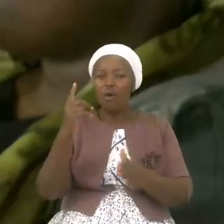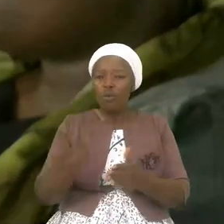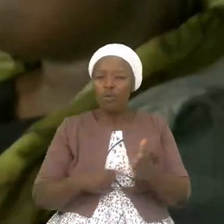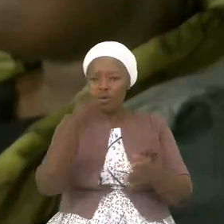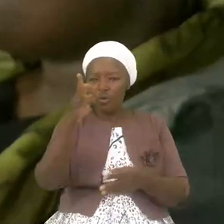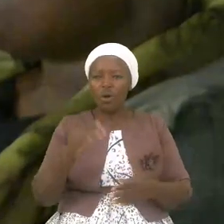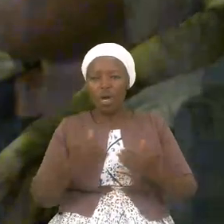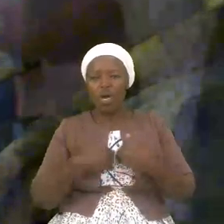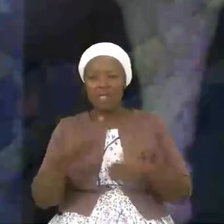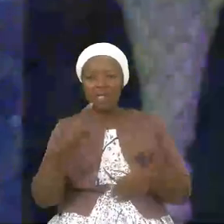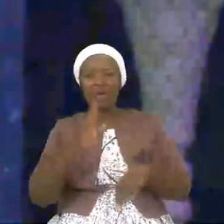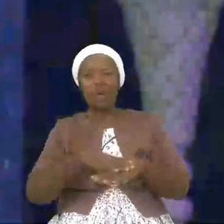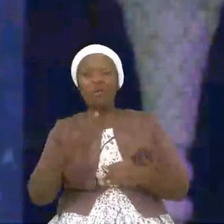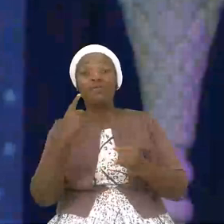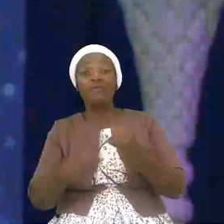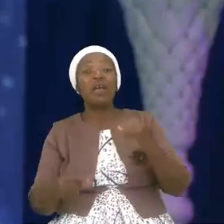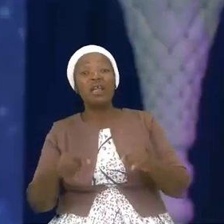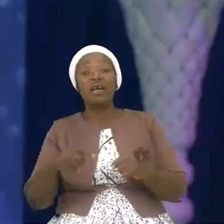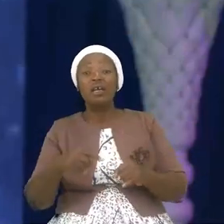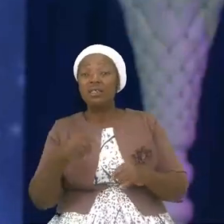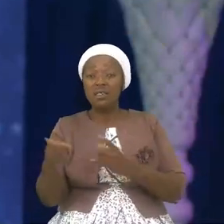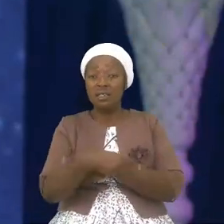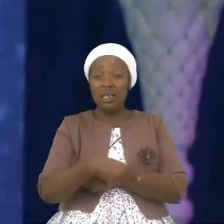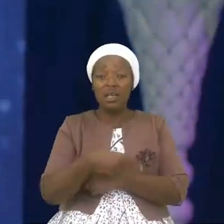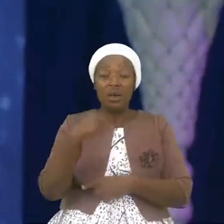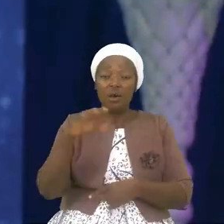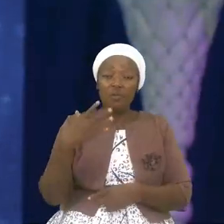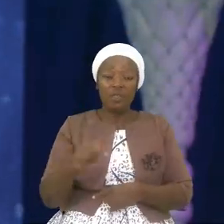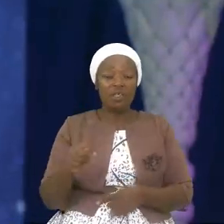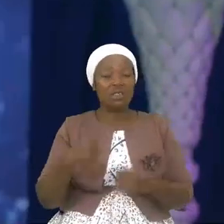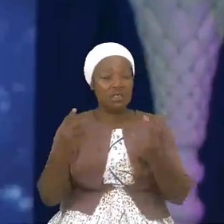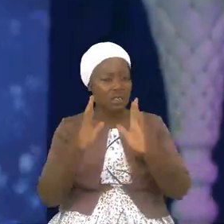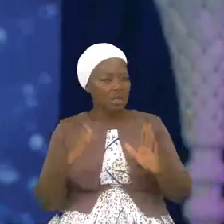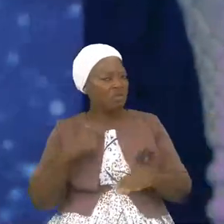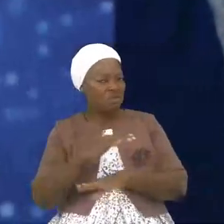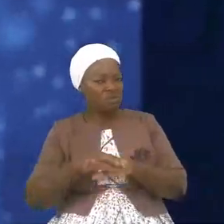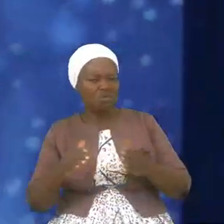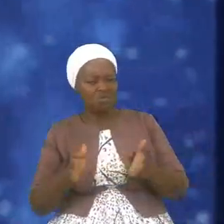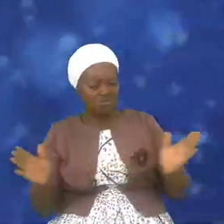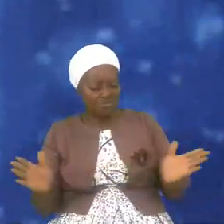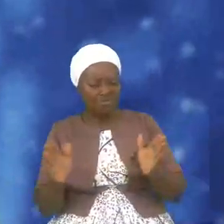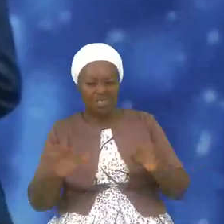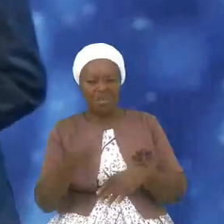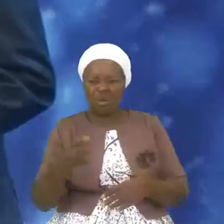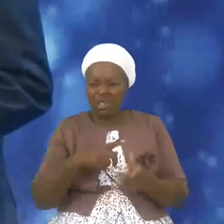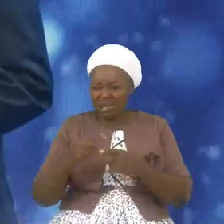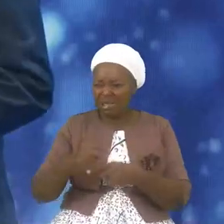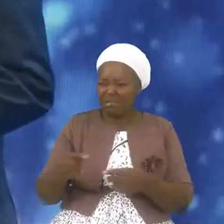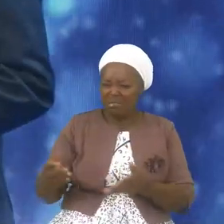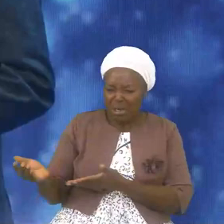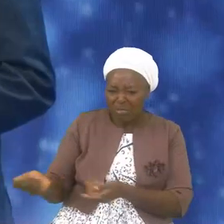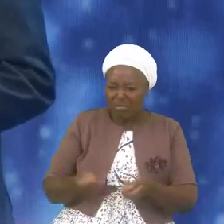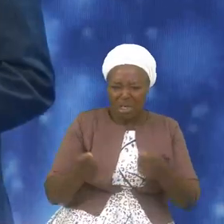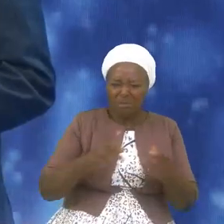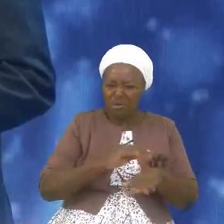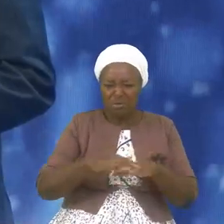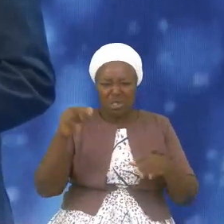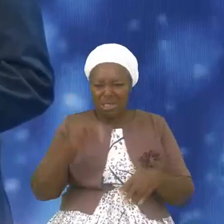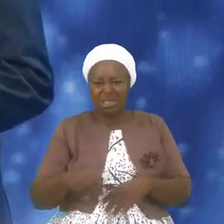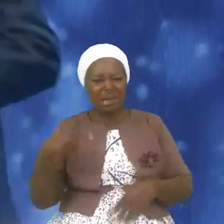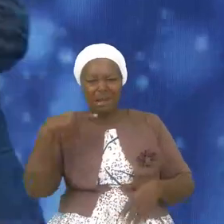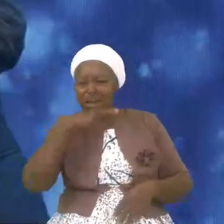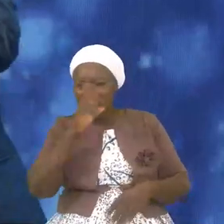dit. À la fin, nous n'avons pas besoin des motivateurs, nous n'avons pas besoin des menteurs sur le pupitre,